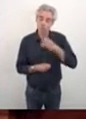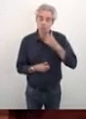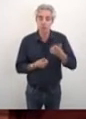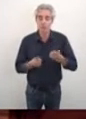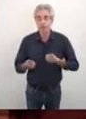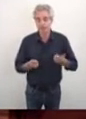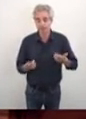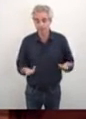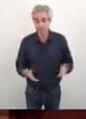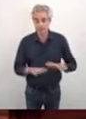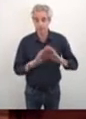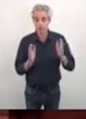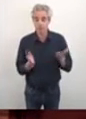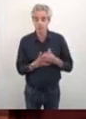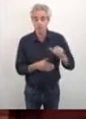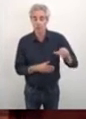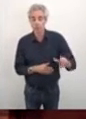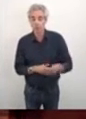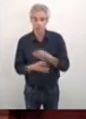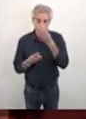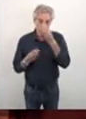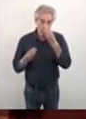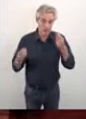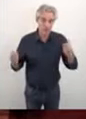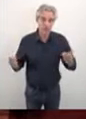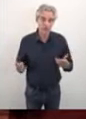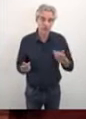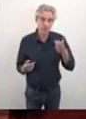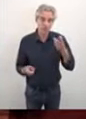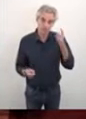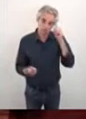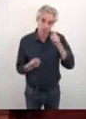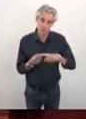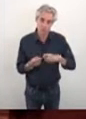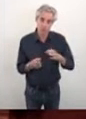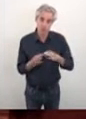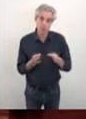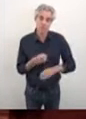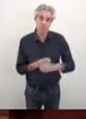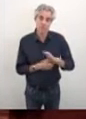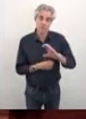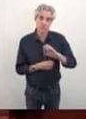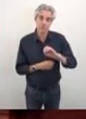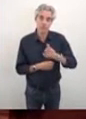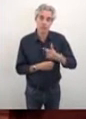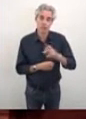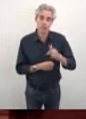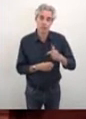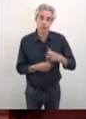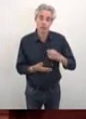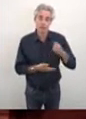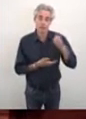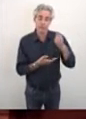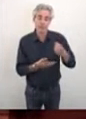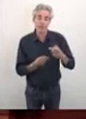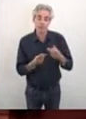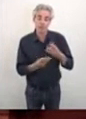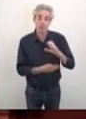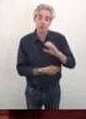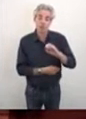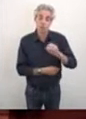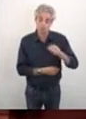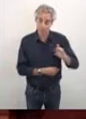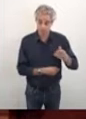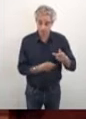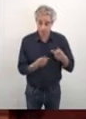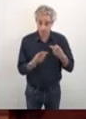services. Ainsi, la première estimation réalisée autour de l'impact carbone du patrimoine numérique de la ville, et j'insiste sur le fait que c'est le patrimoine numérique de